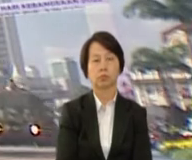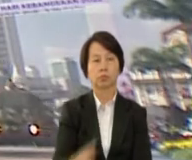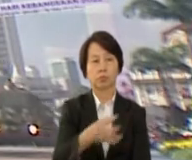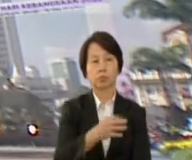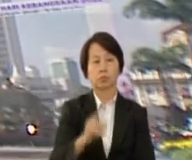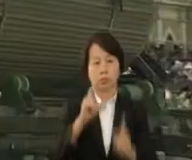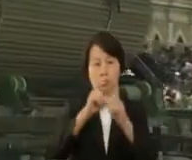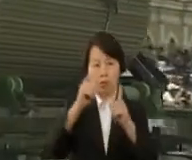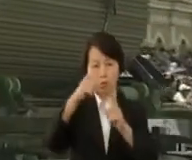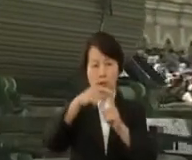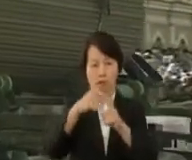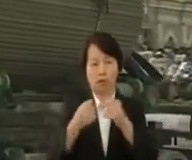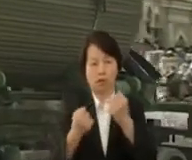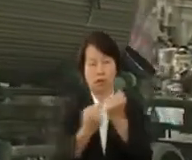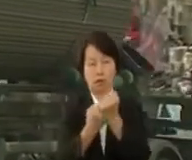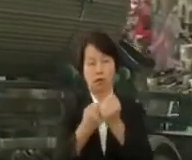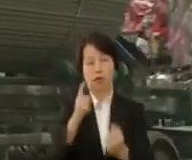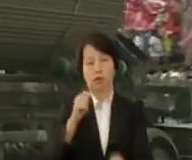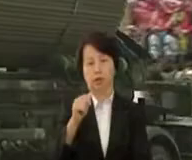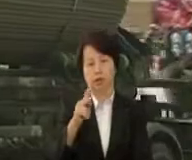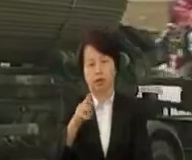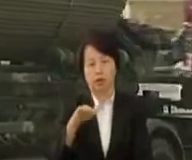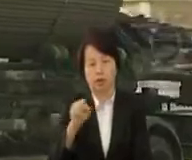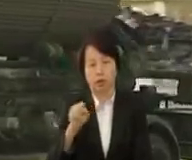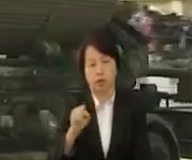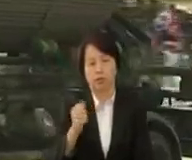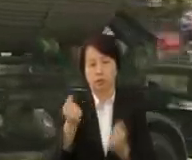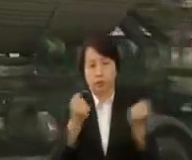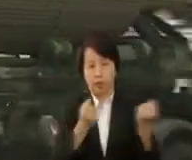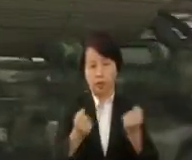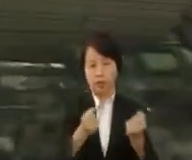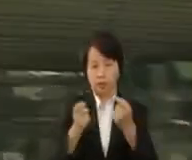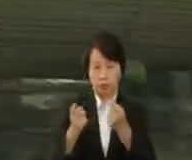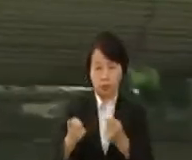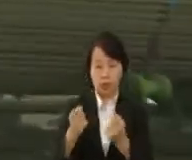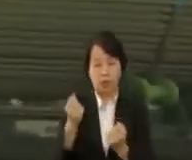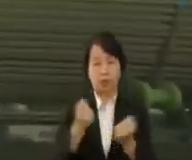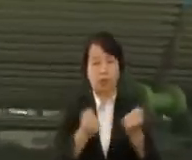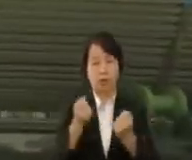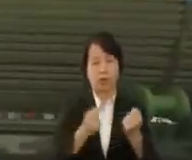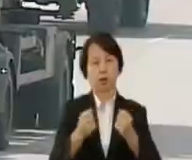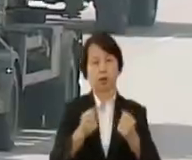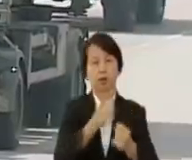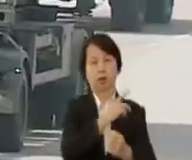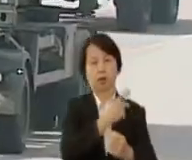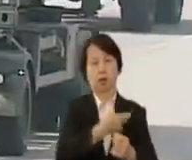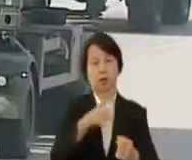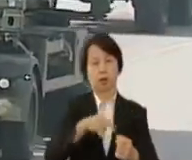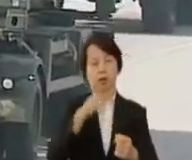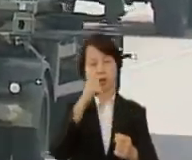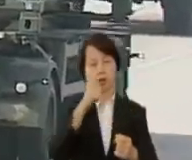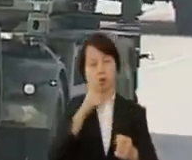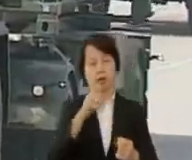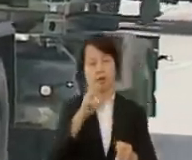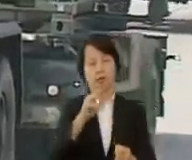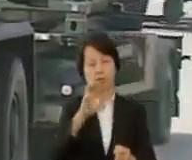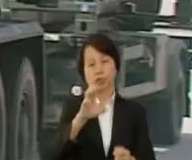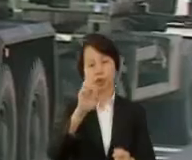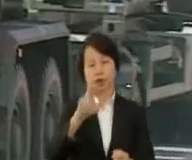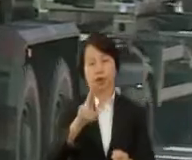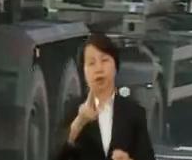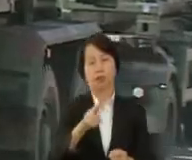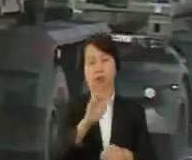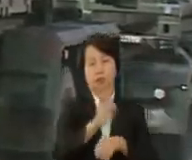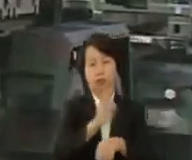Tactical Mobility Support System, TMSS. Kenderaan ini merupakan sebuah kenderaan pembawa Fast Composite Roadway atau FCR.